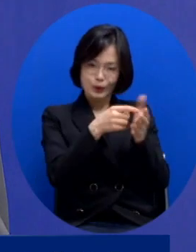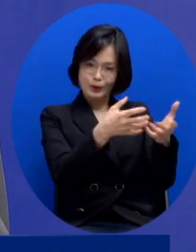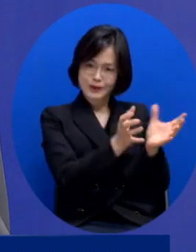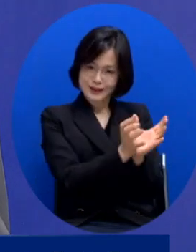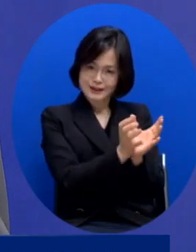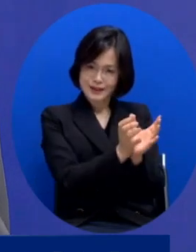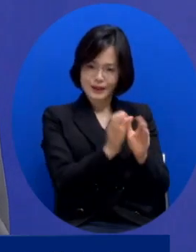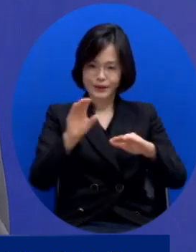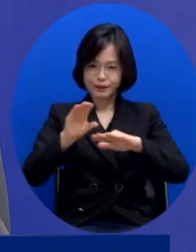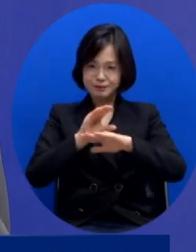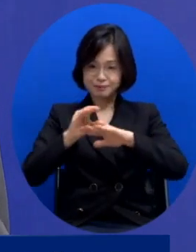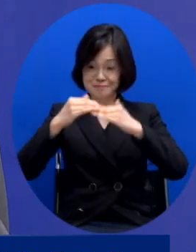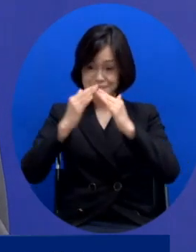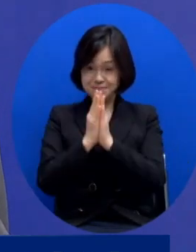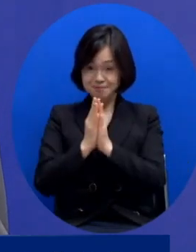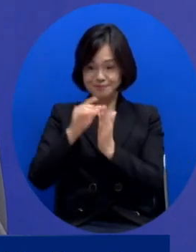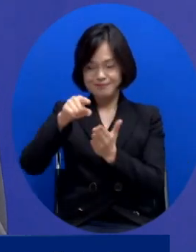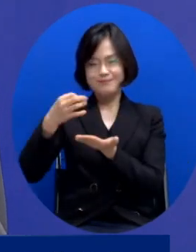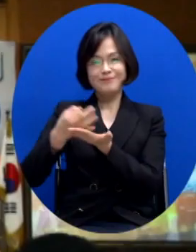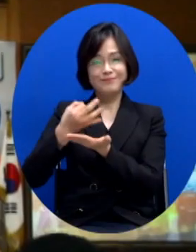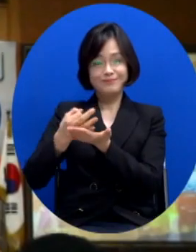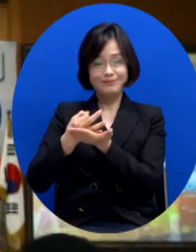맞잡았습니다. 전상민 기자가 전해드립니다.